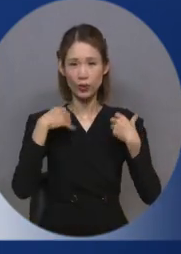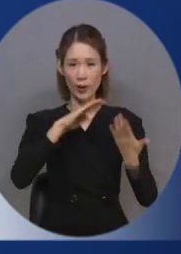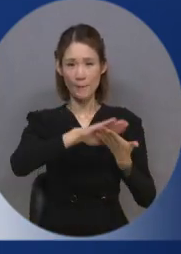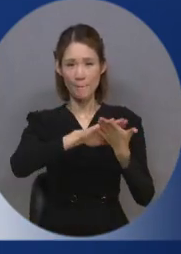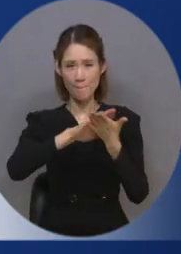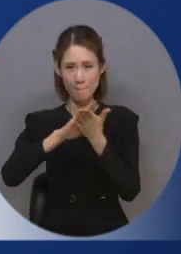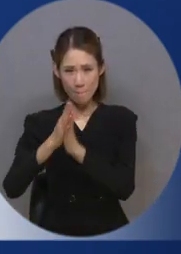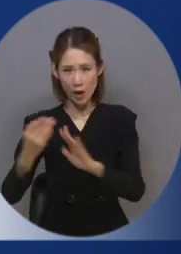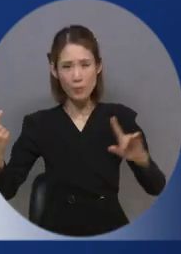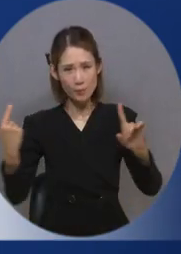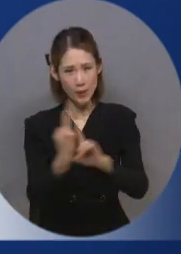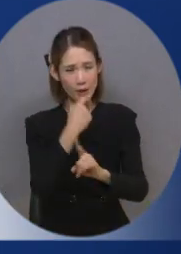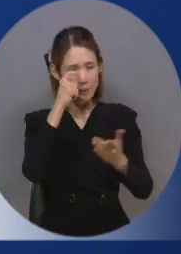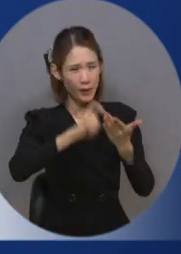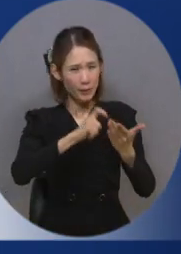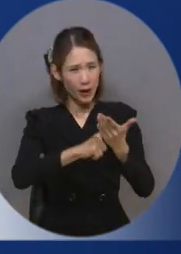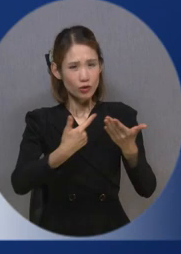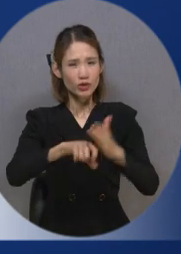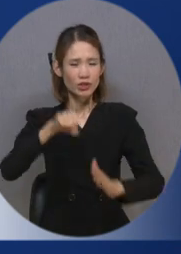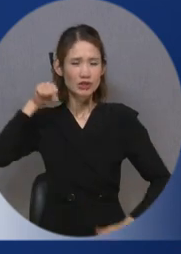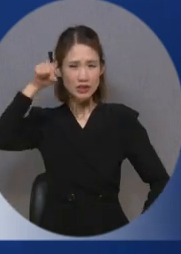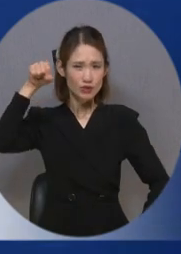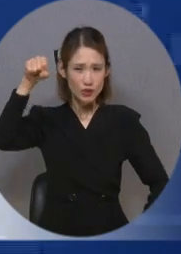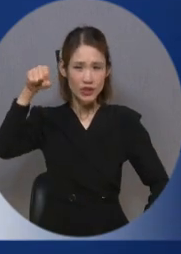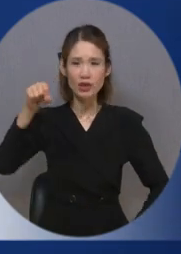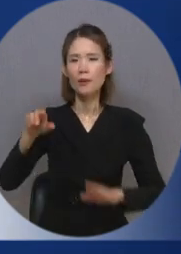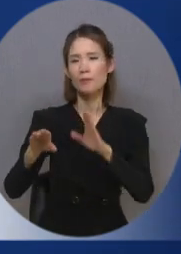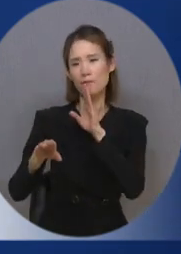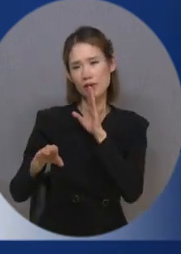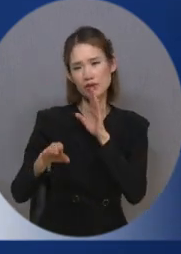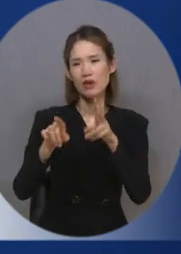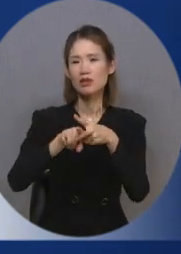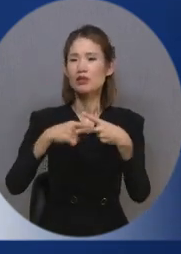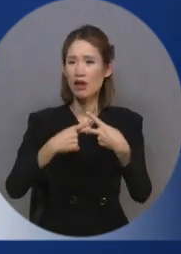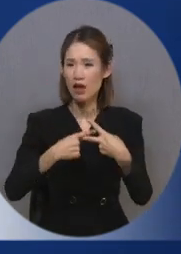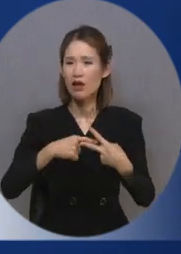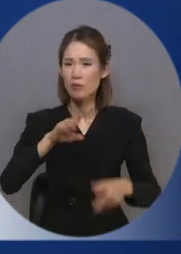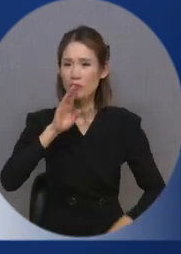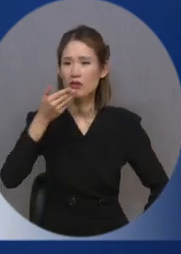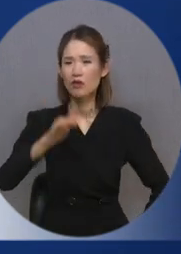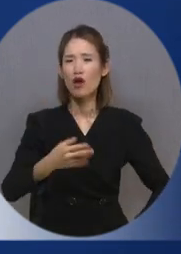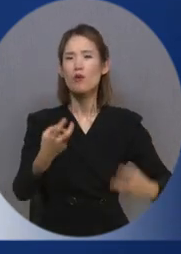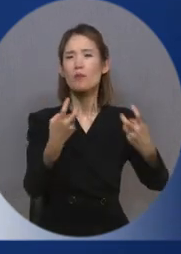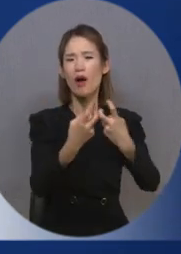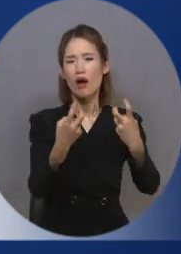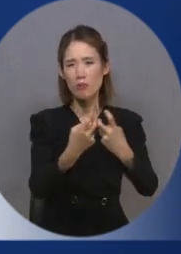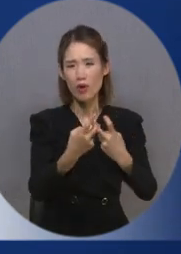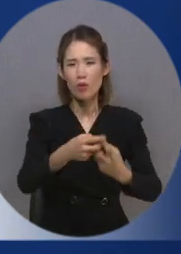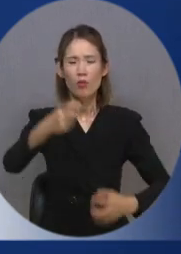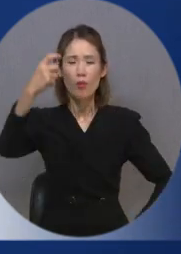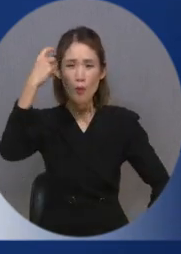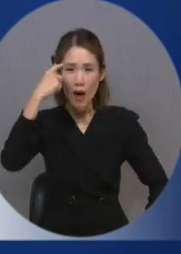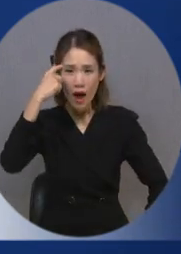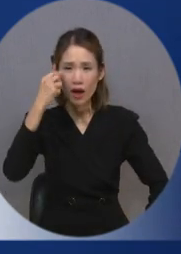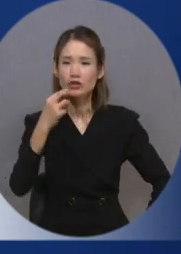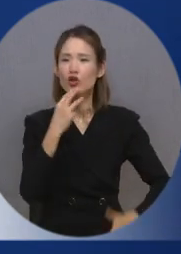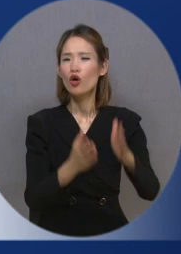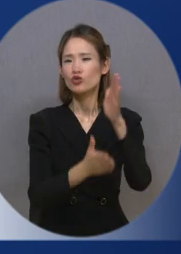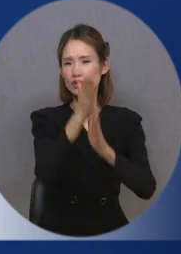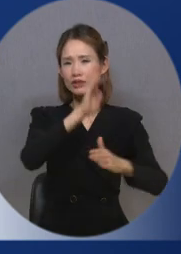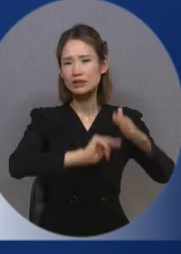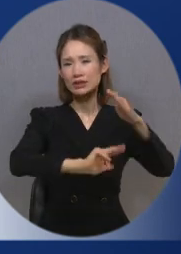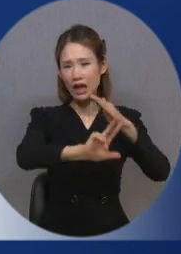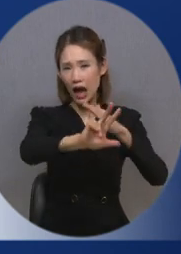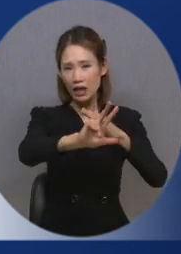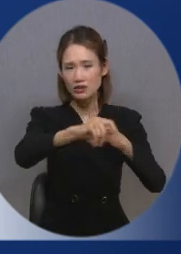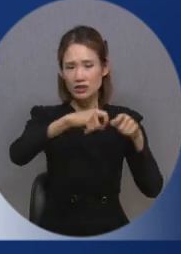촉구하기 위해서 시위를 한다 하는 것까지도 이해를 하겠는데 왜 그 방법이 서울시의 지하철을